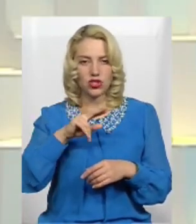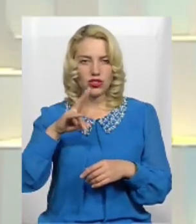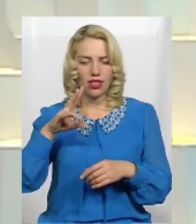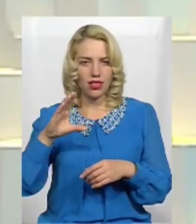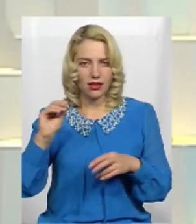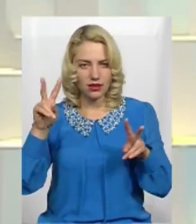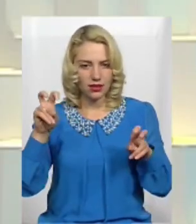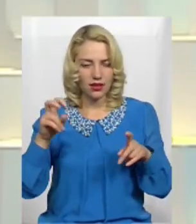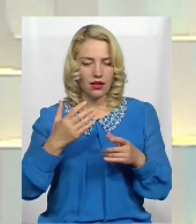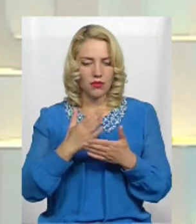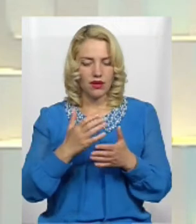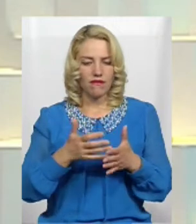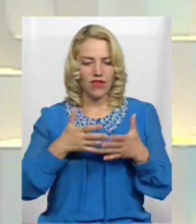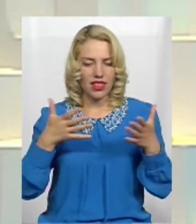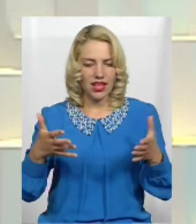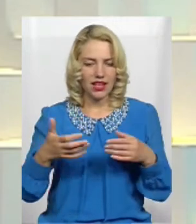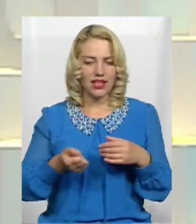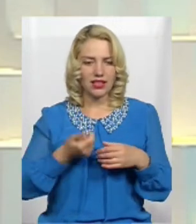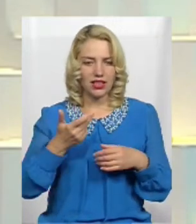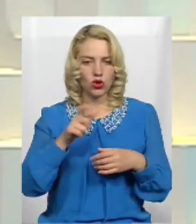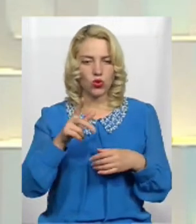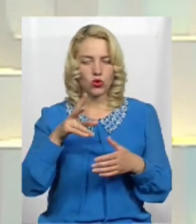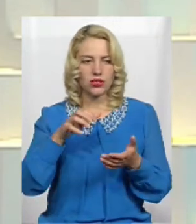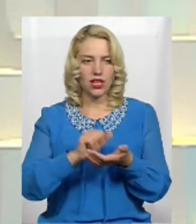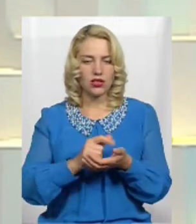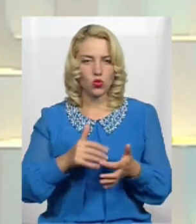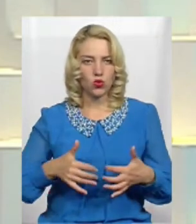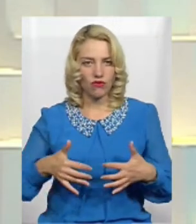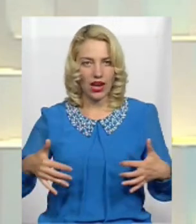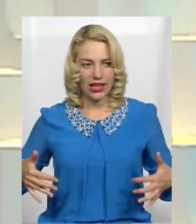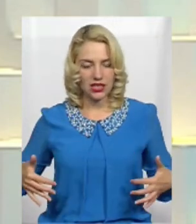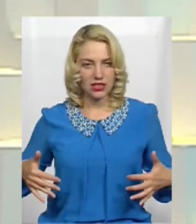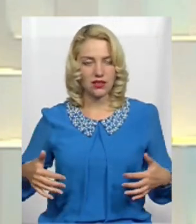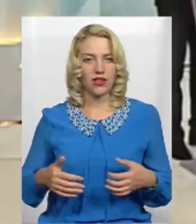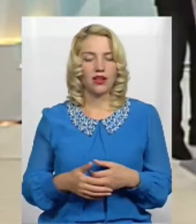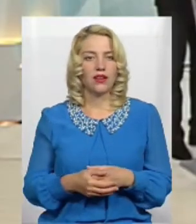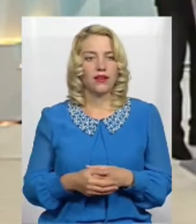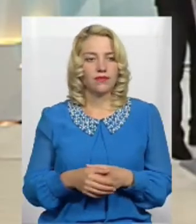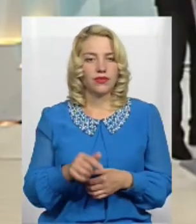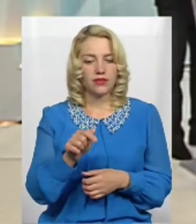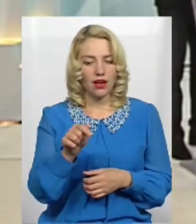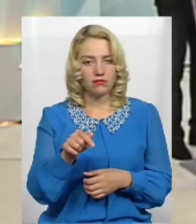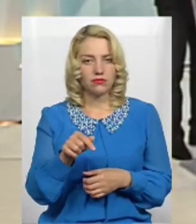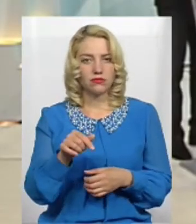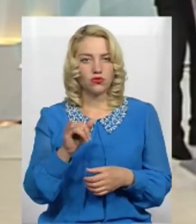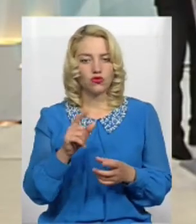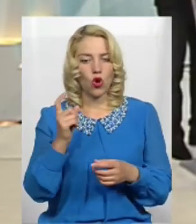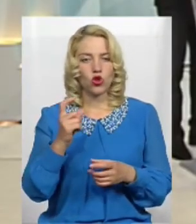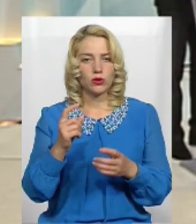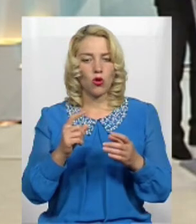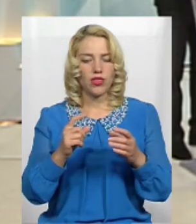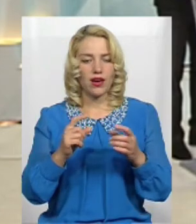велика кількість людей, які зайняті саме в тваринництві. Тобто там, в тих